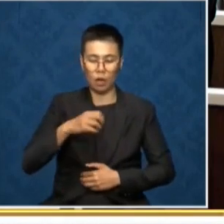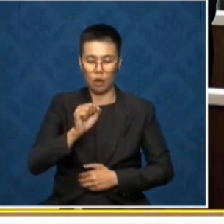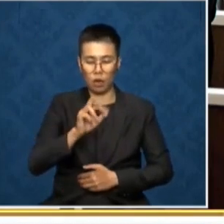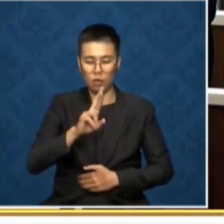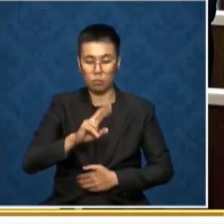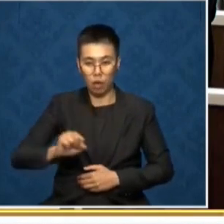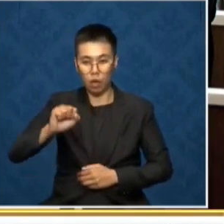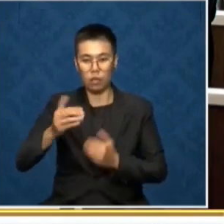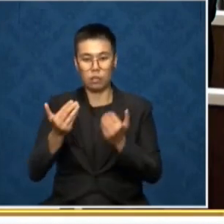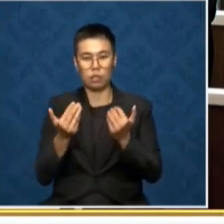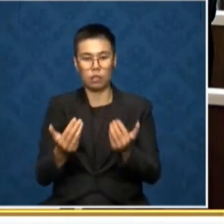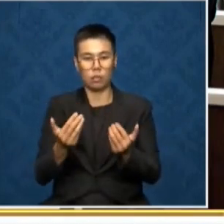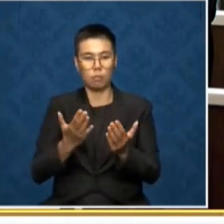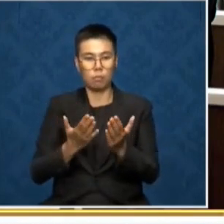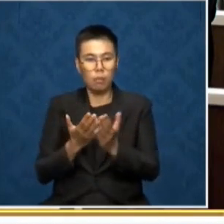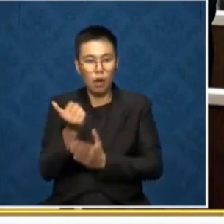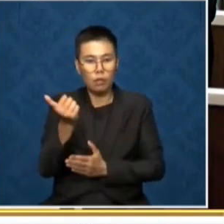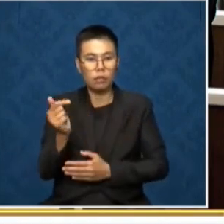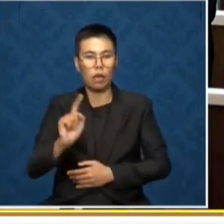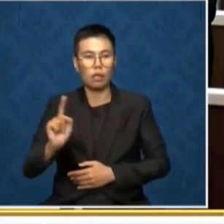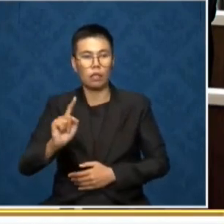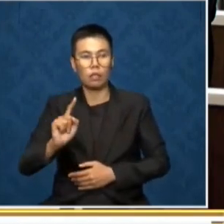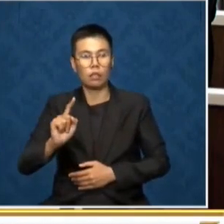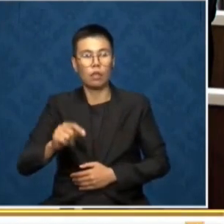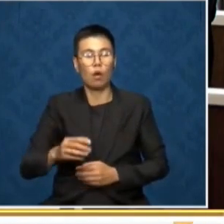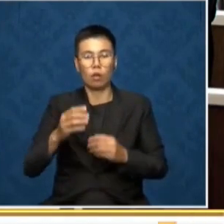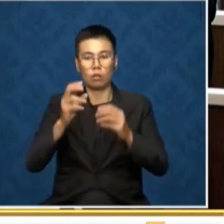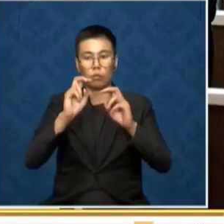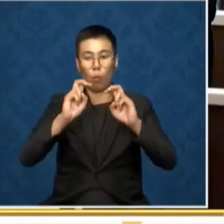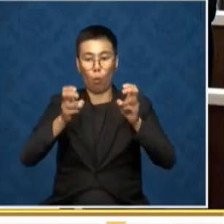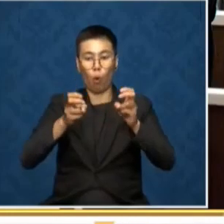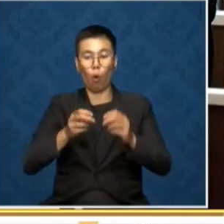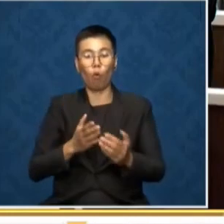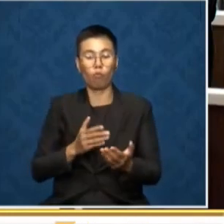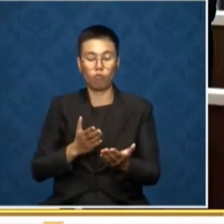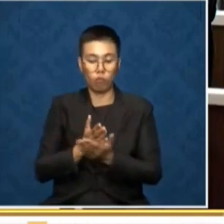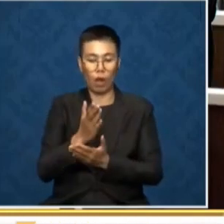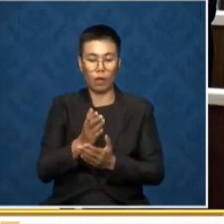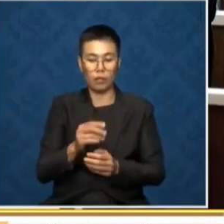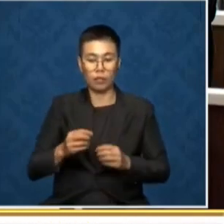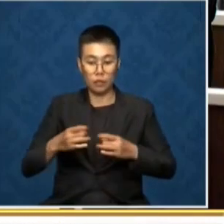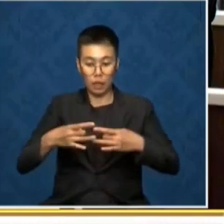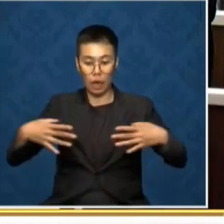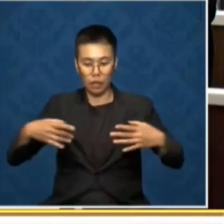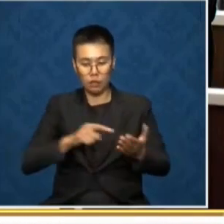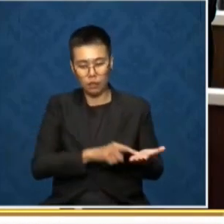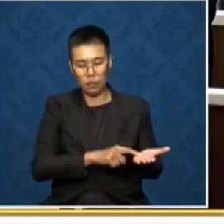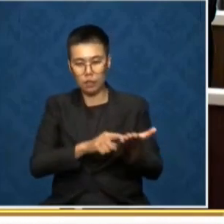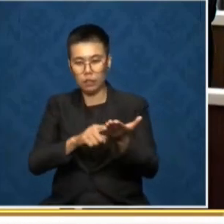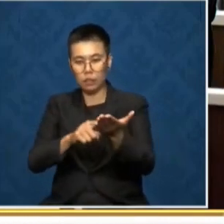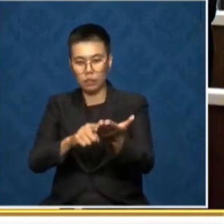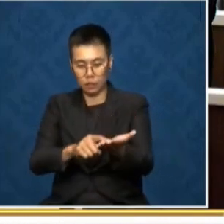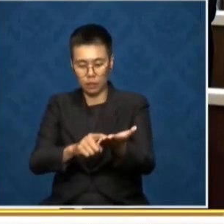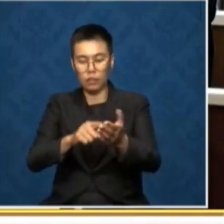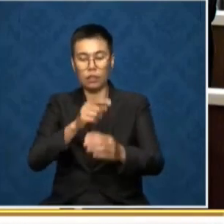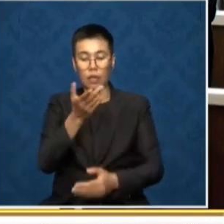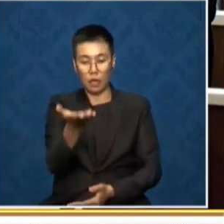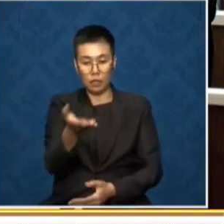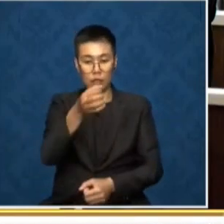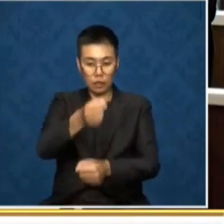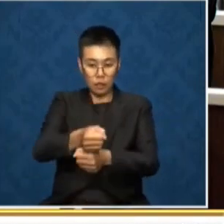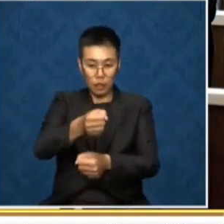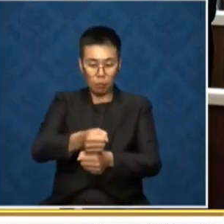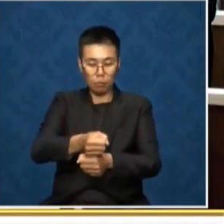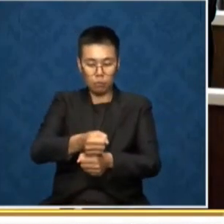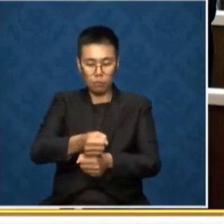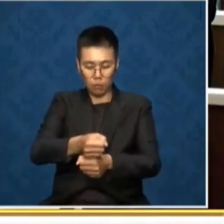ชุดนี้ได้ผ่านยติที่ท่านเพื่อนสมาชิกฝ่ายค้านได้เสนอและทำขอให้ท่านได้ทำตามที่ท่าน